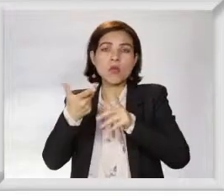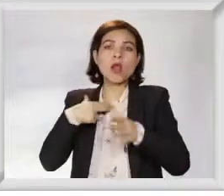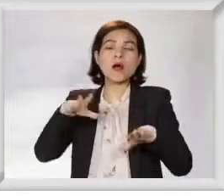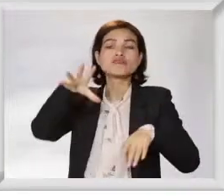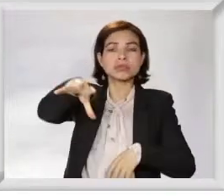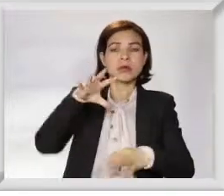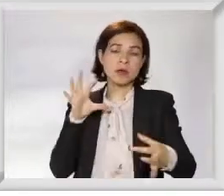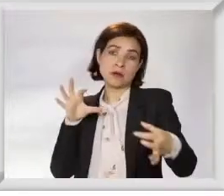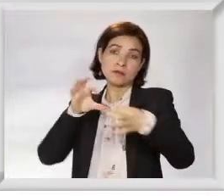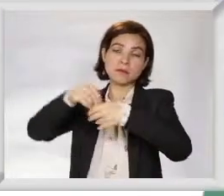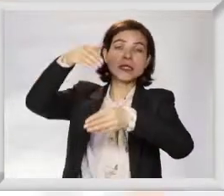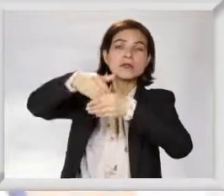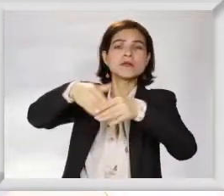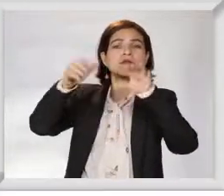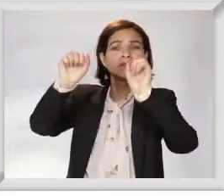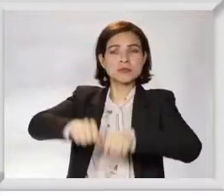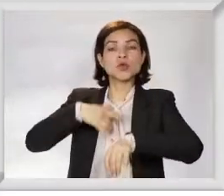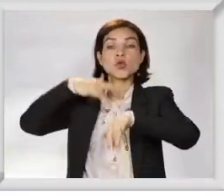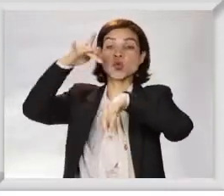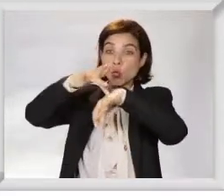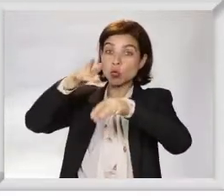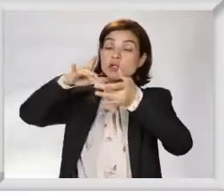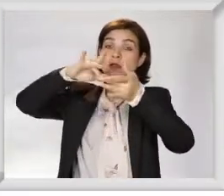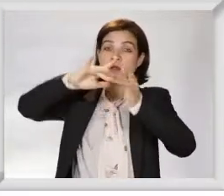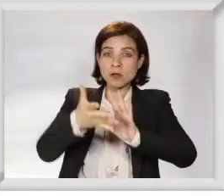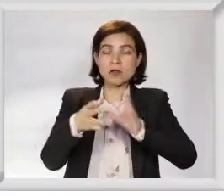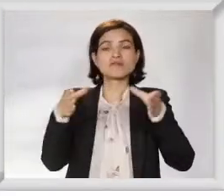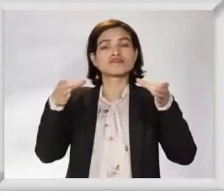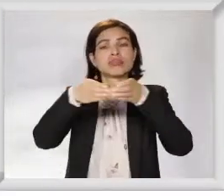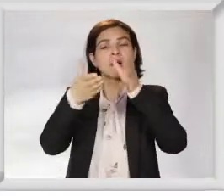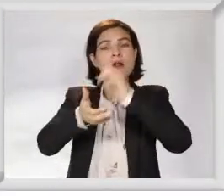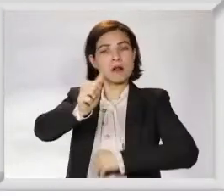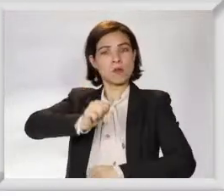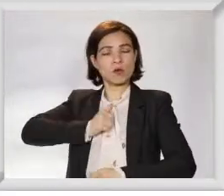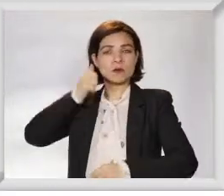مركز الاقتراع اللي باش تصوت فيه، تنجم تزور موقع الويب